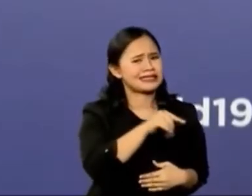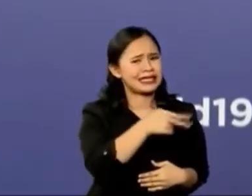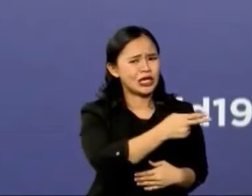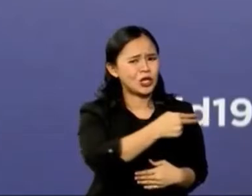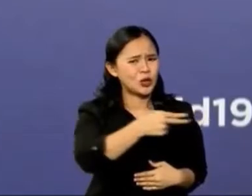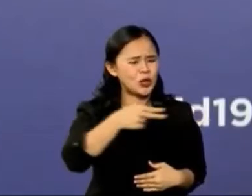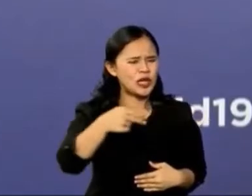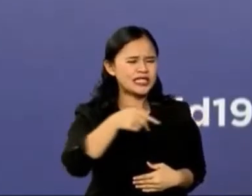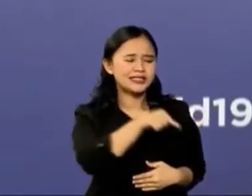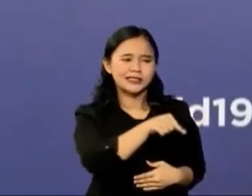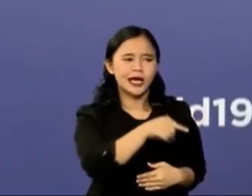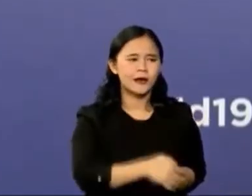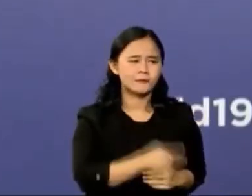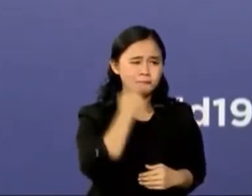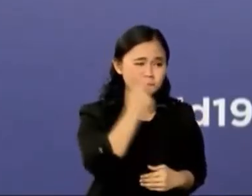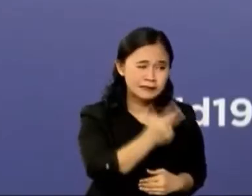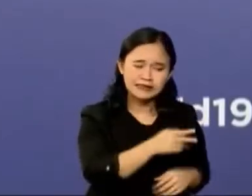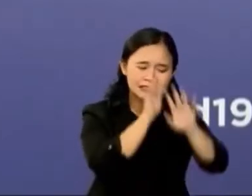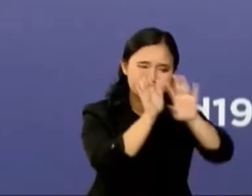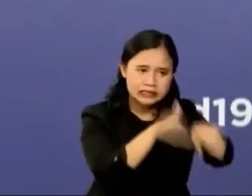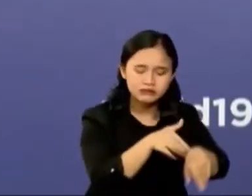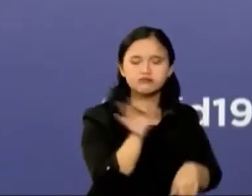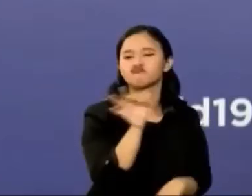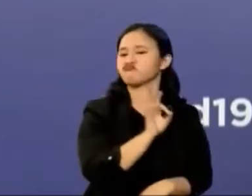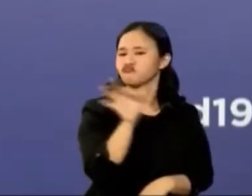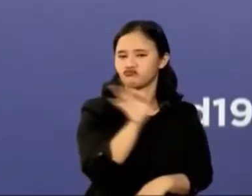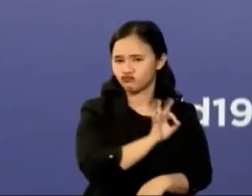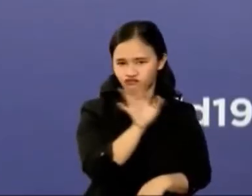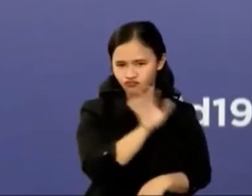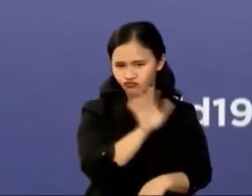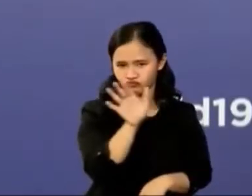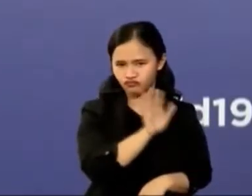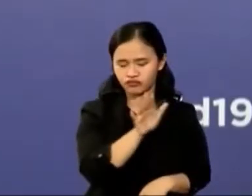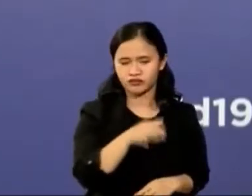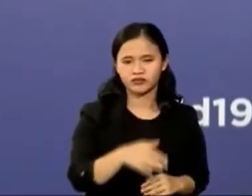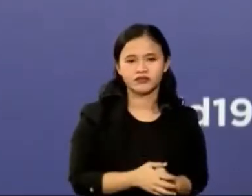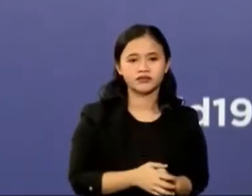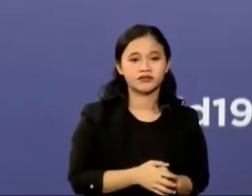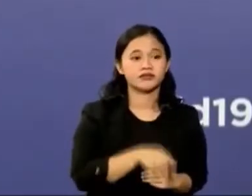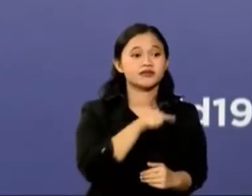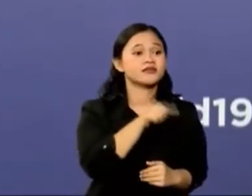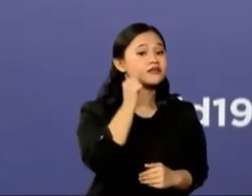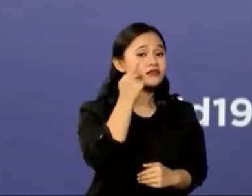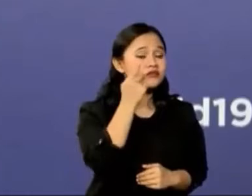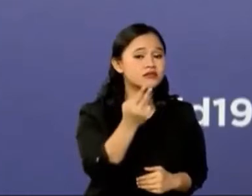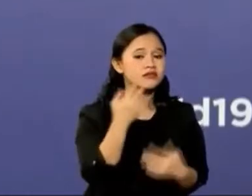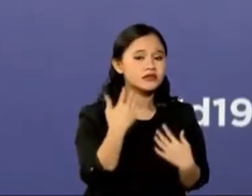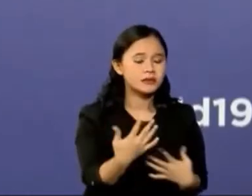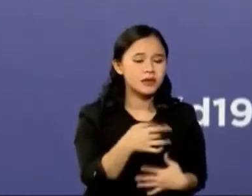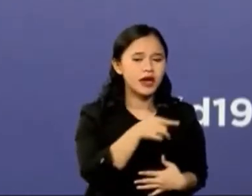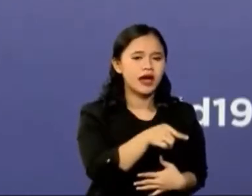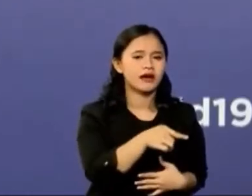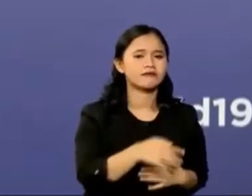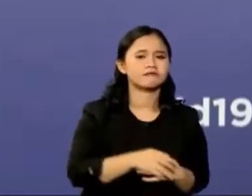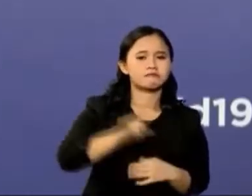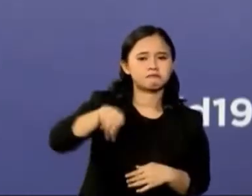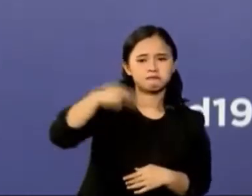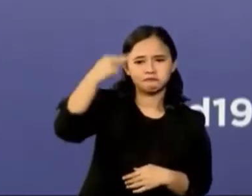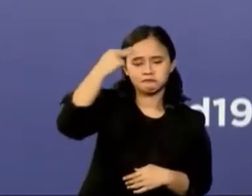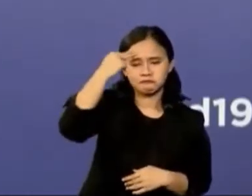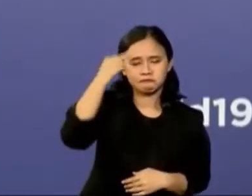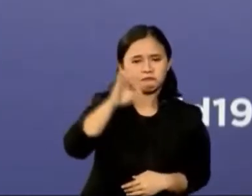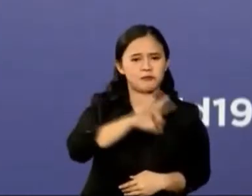kita tidak menangani dengan baik. Ini semuanya adalah realisasi dari amanat yang sudah diperintahkan